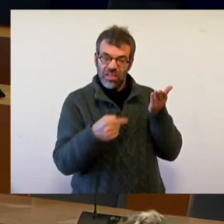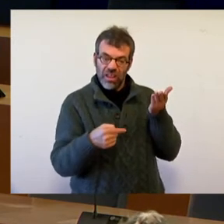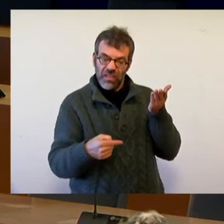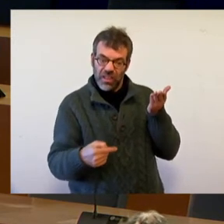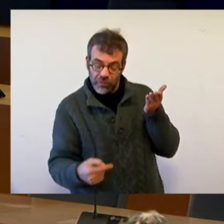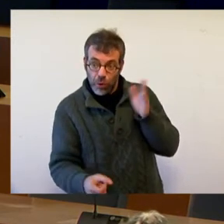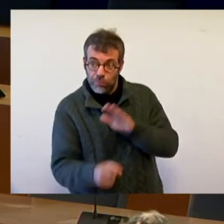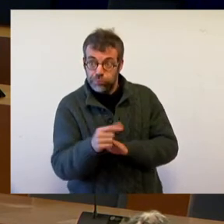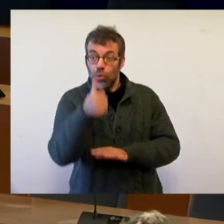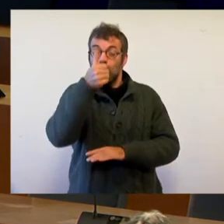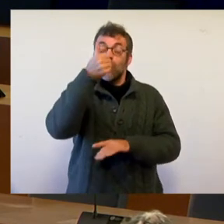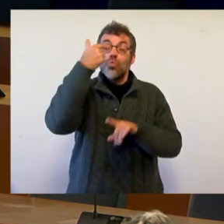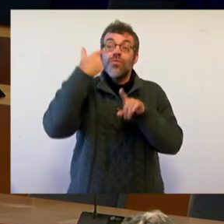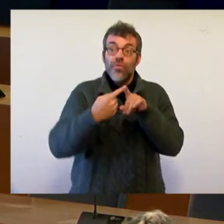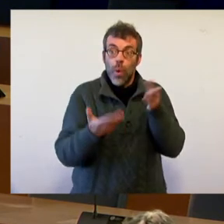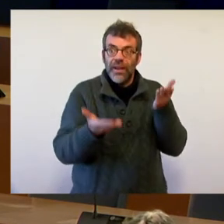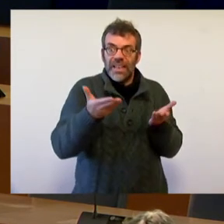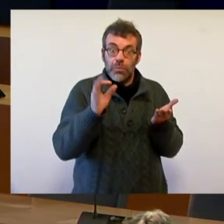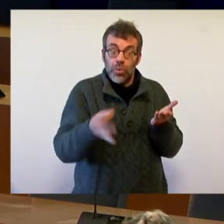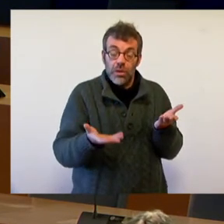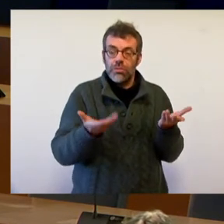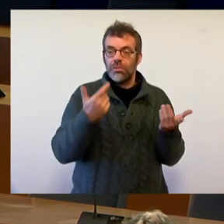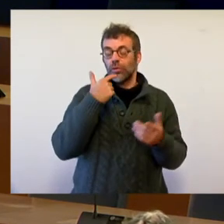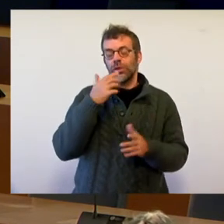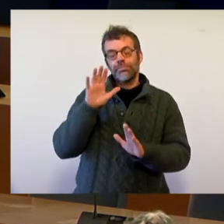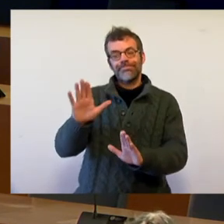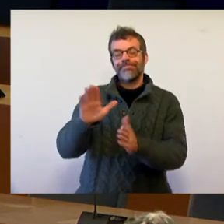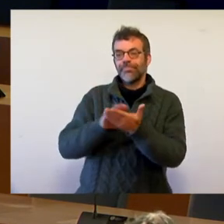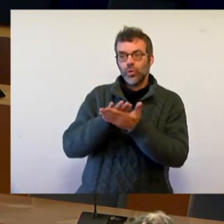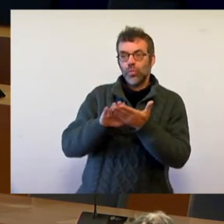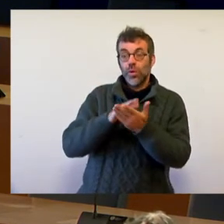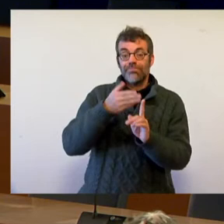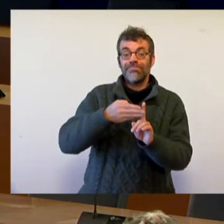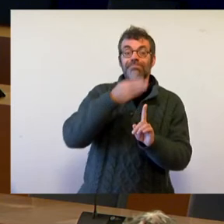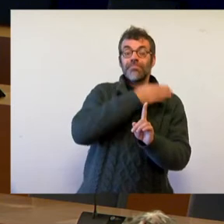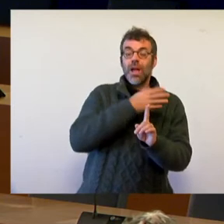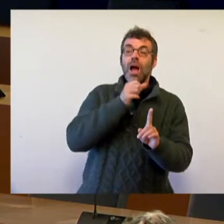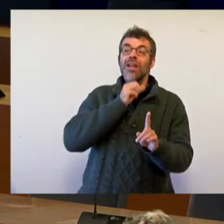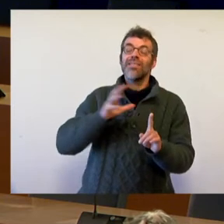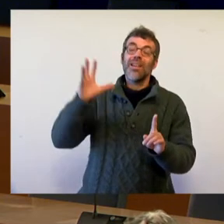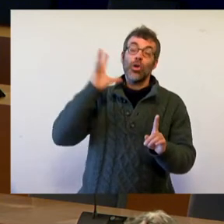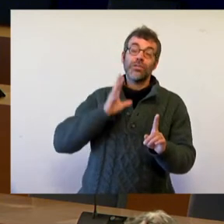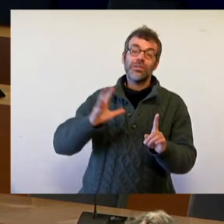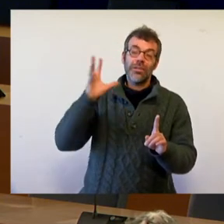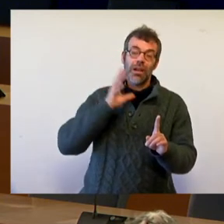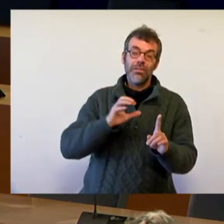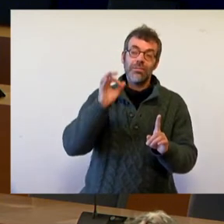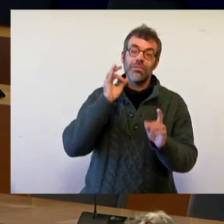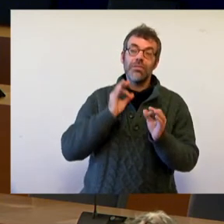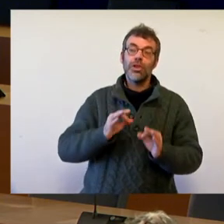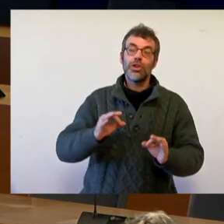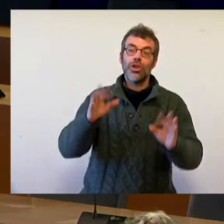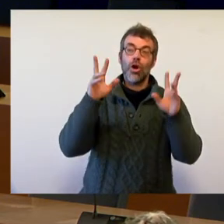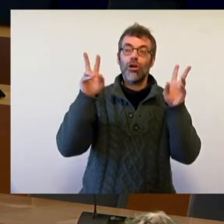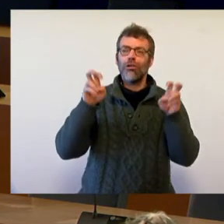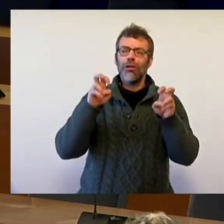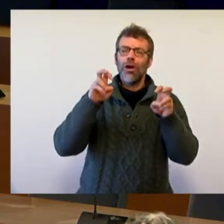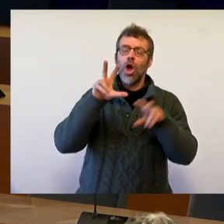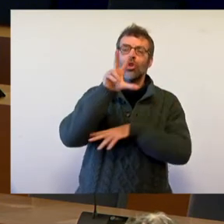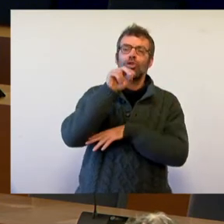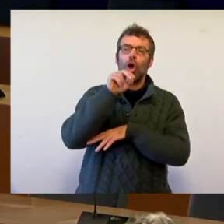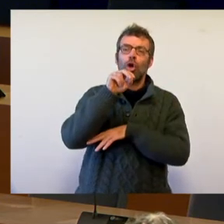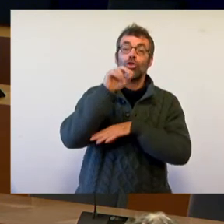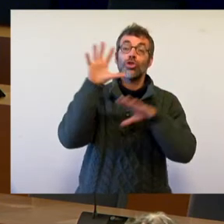compliquée. Et le temps des 30 Glorieuses, il est passé. Je l'ai vécu, le temps des